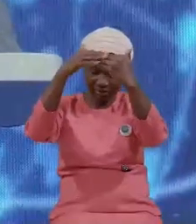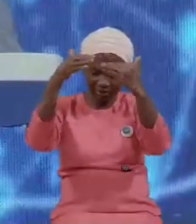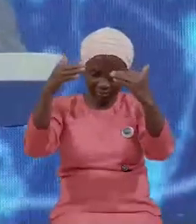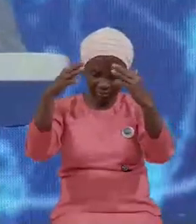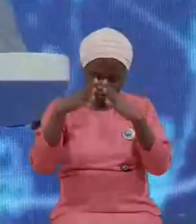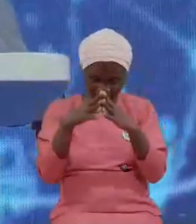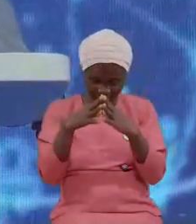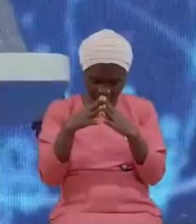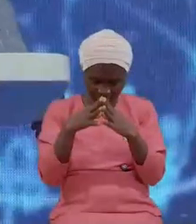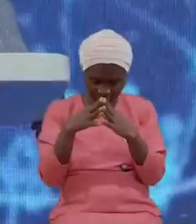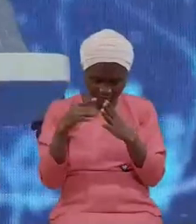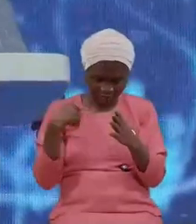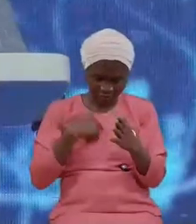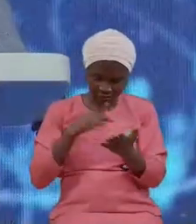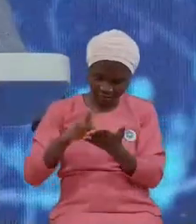nous glorifions ton nom.